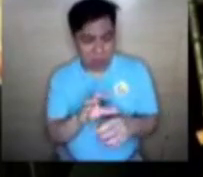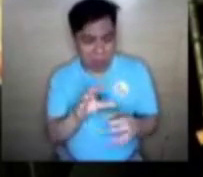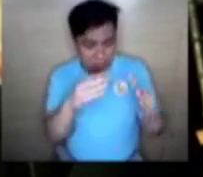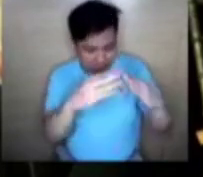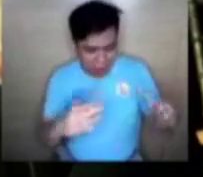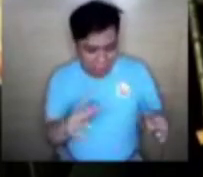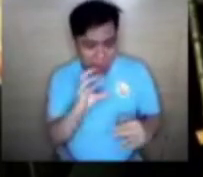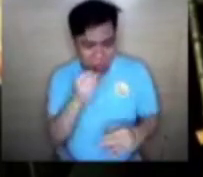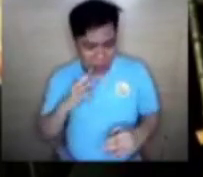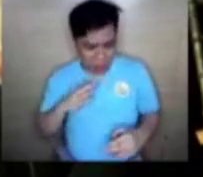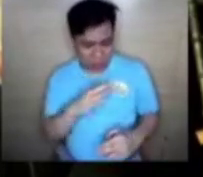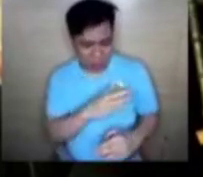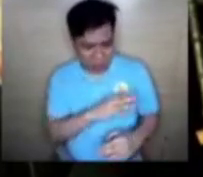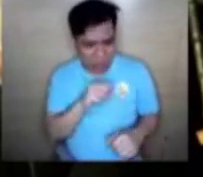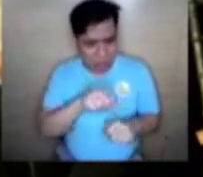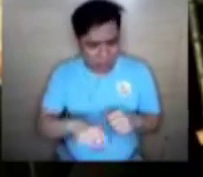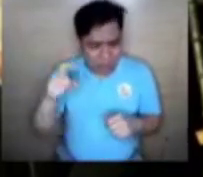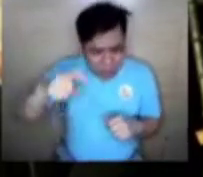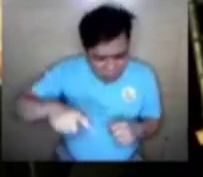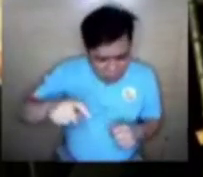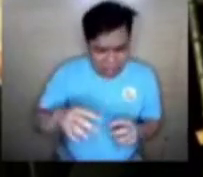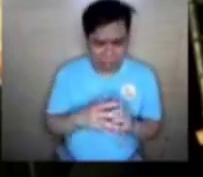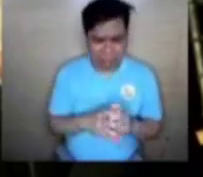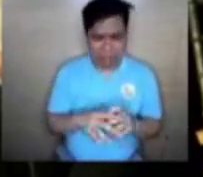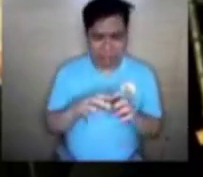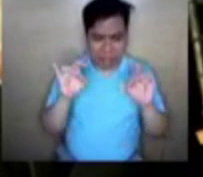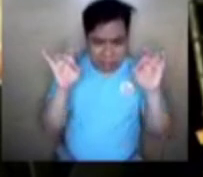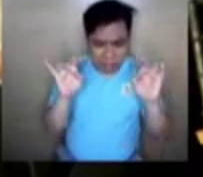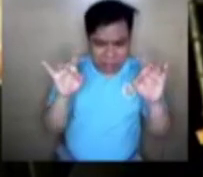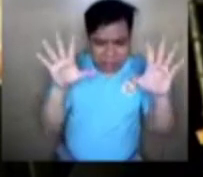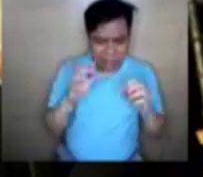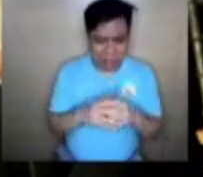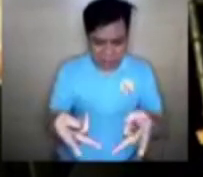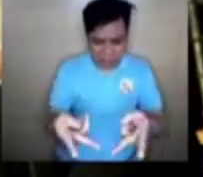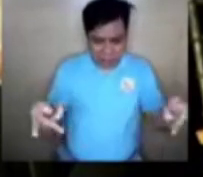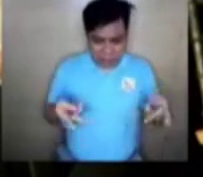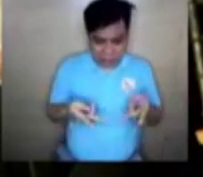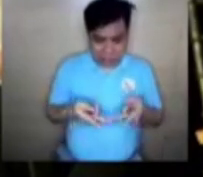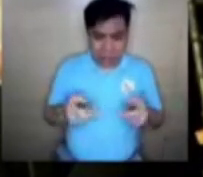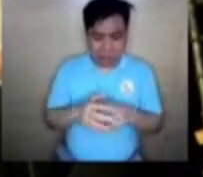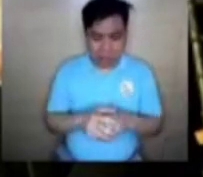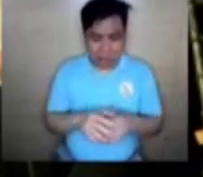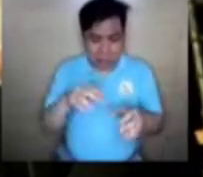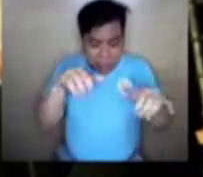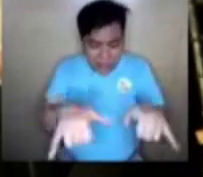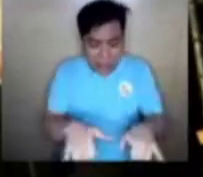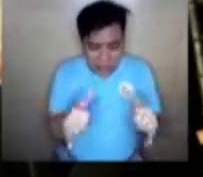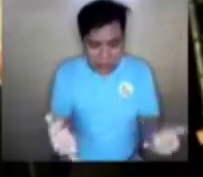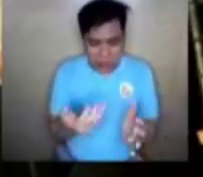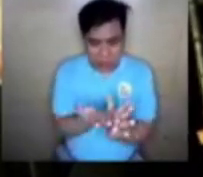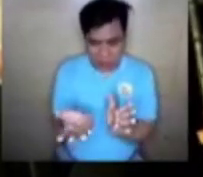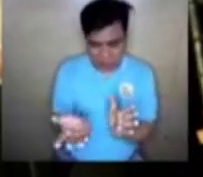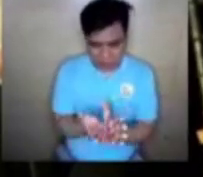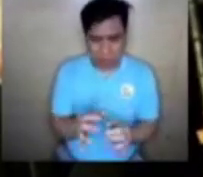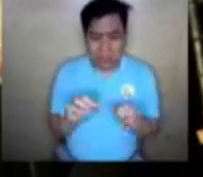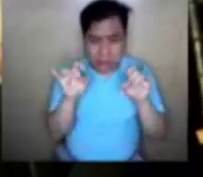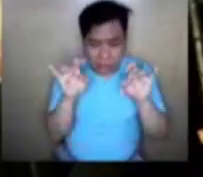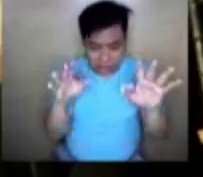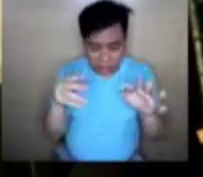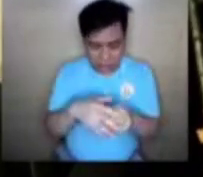Kailangan natin unahin ang mga nasa danger zone na dekadekada na ring residente ng Pasig. Unang-una sa lahat, danger zone